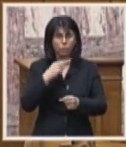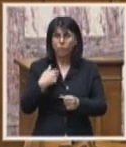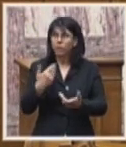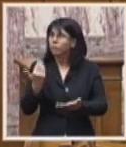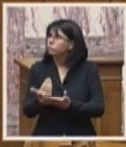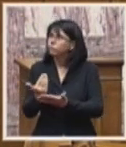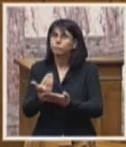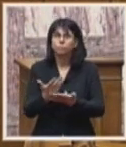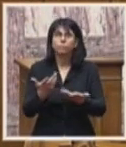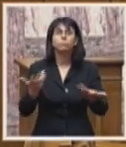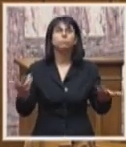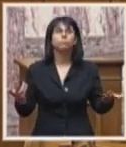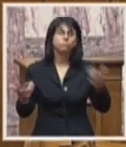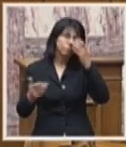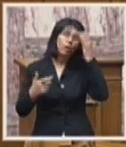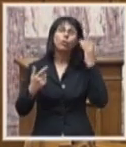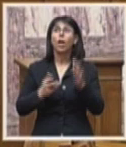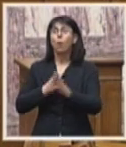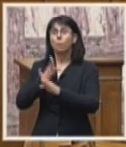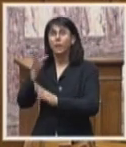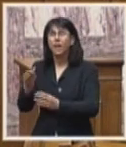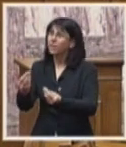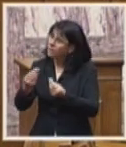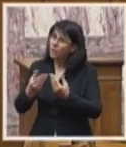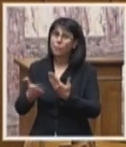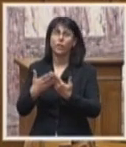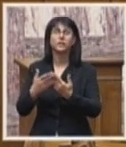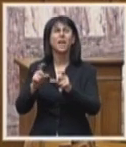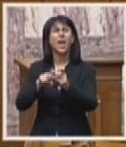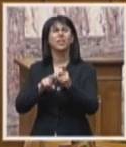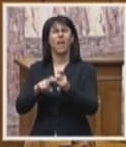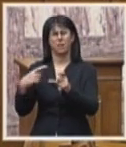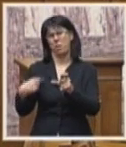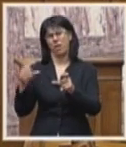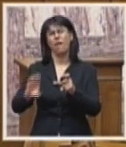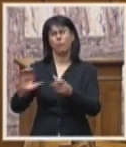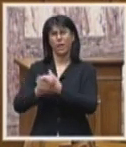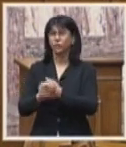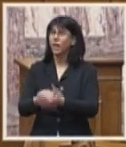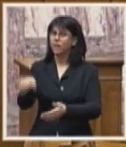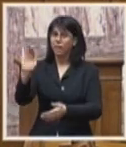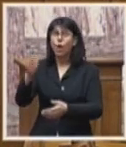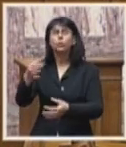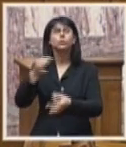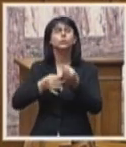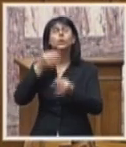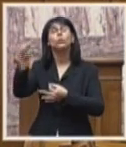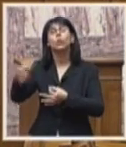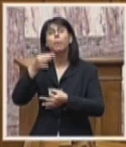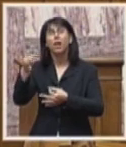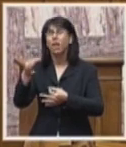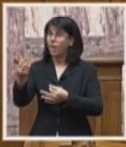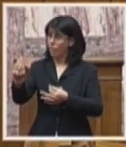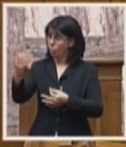Πήγαμε και πήγα εγώ και ζήτησα στήριξη από τους εταίρους μας. Τι είπαμε, πολύ απλά. Δώστε μας χρήματα για να μην